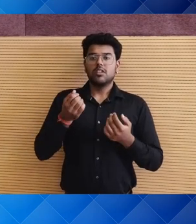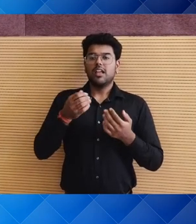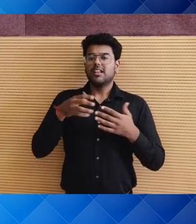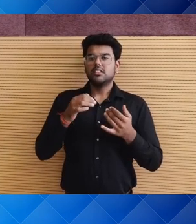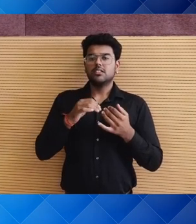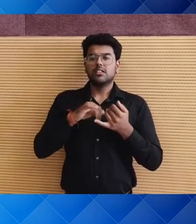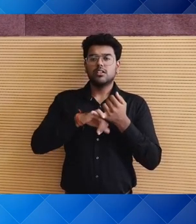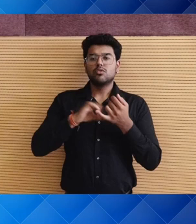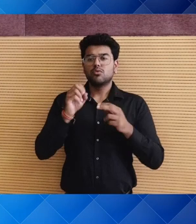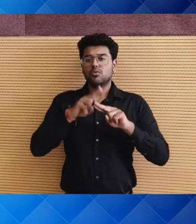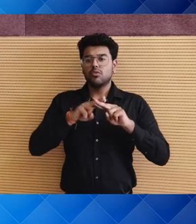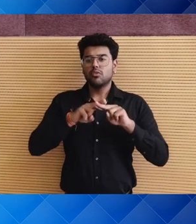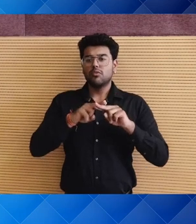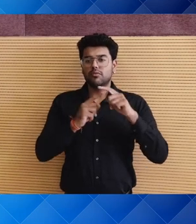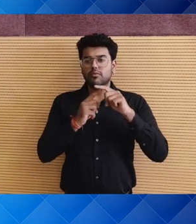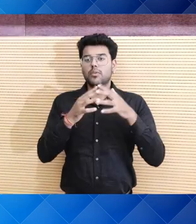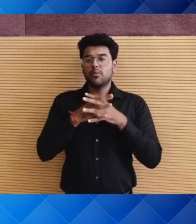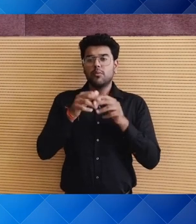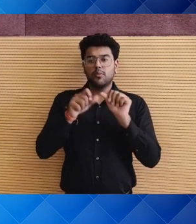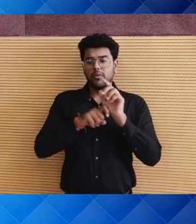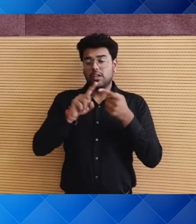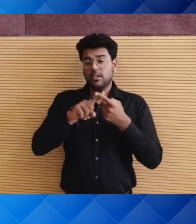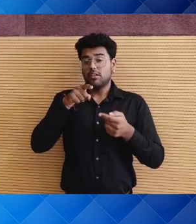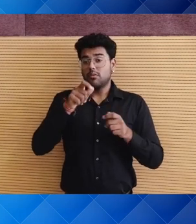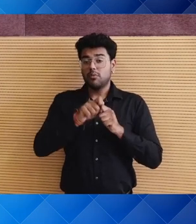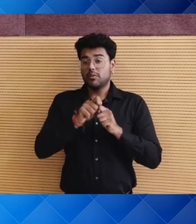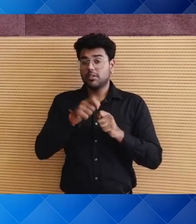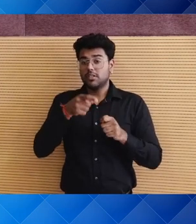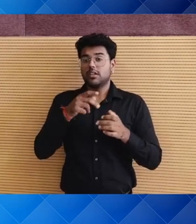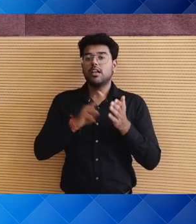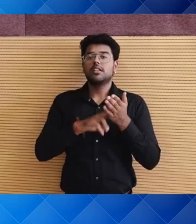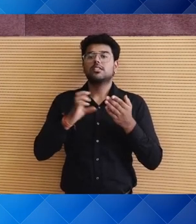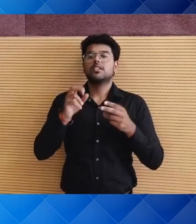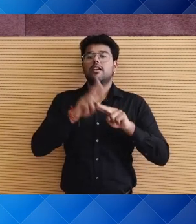है, सॉफ्टवेयर बनाने की काम एनसीएफ ने किया,